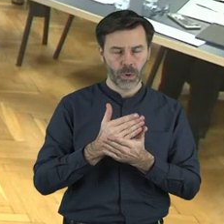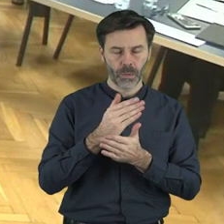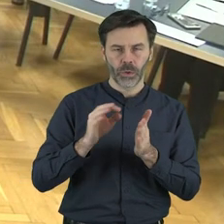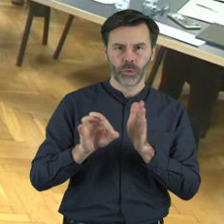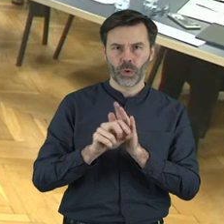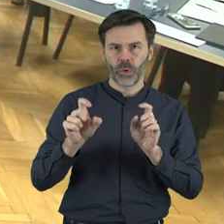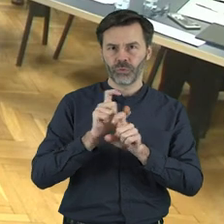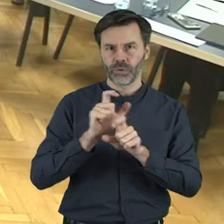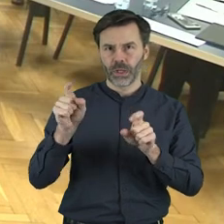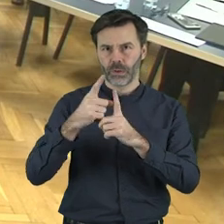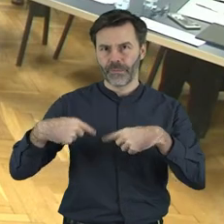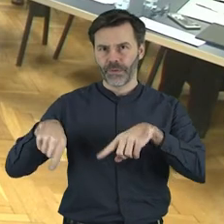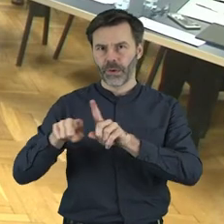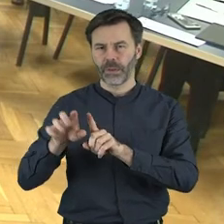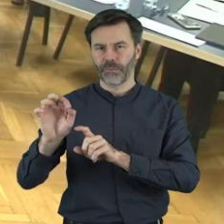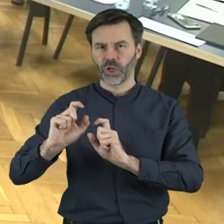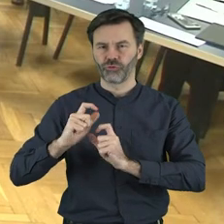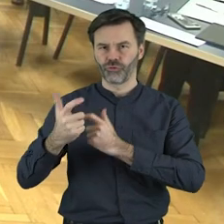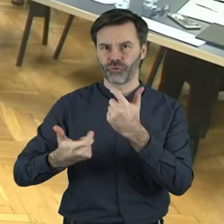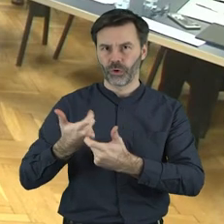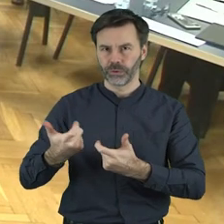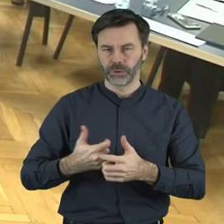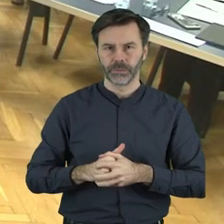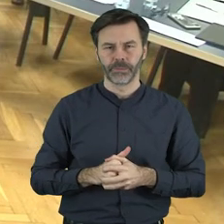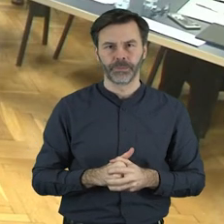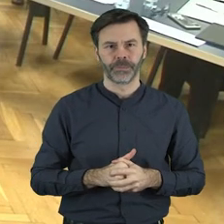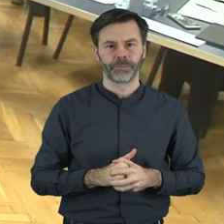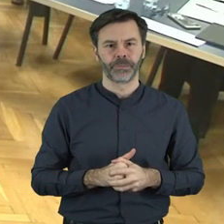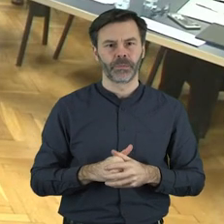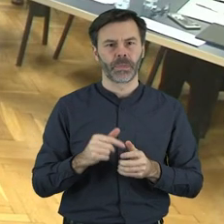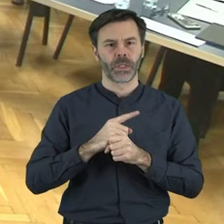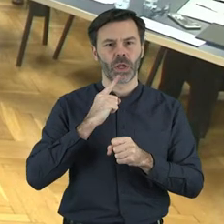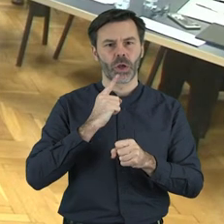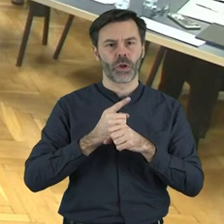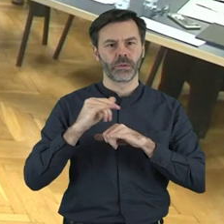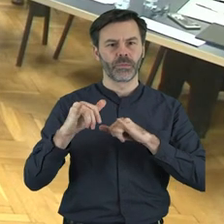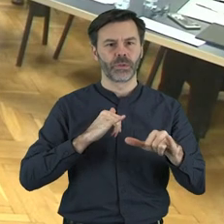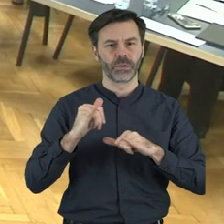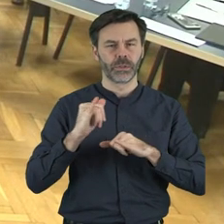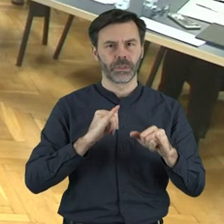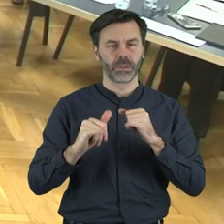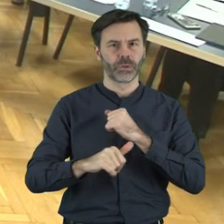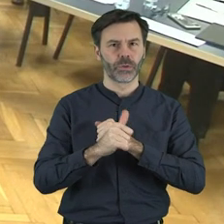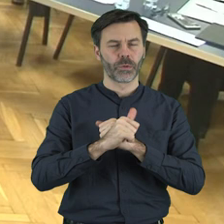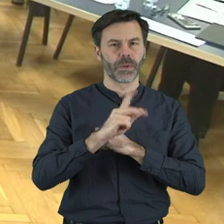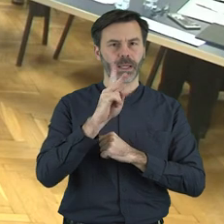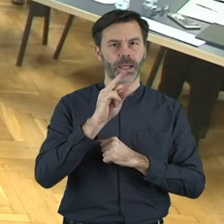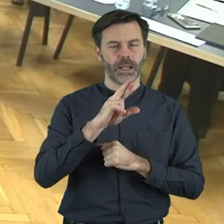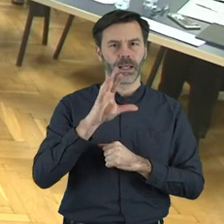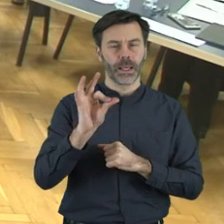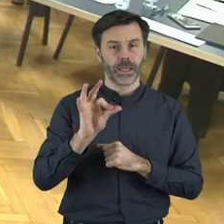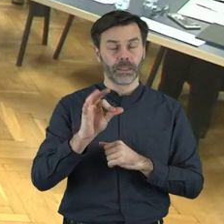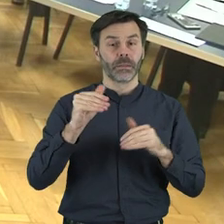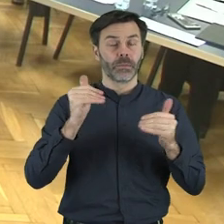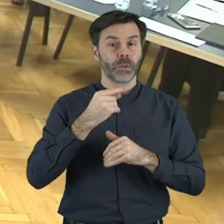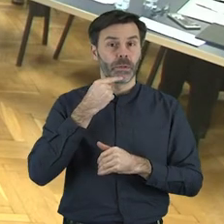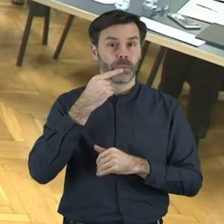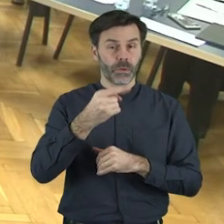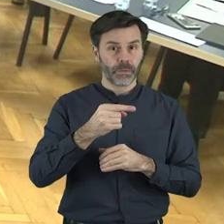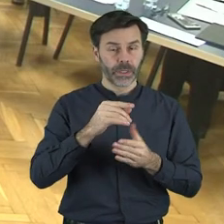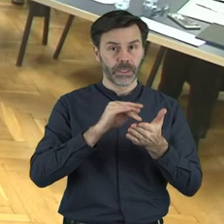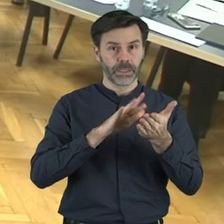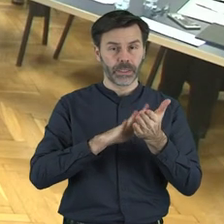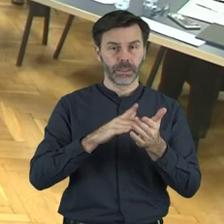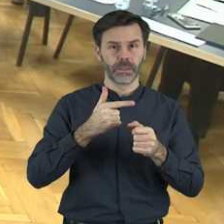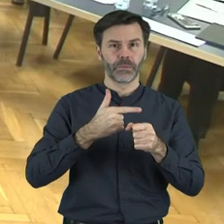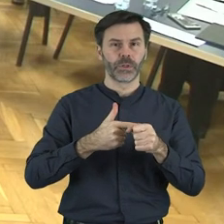wyżej wymienionego rozporządzenia i analizując dokumentację dostępną w KRS, możemy stwierdzić, że z pismem dnia 27 maja 2022 roku